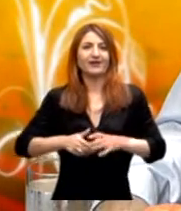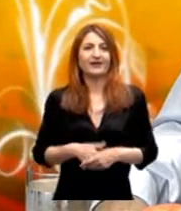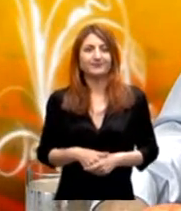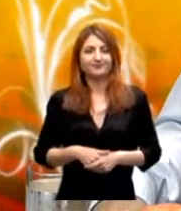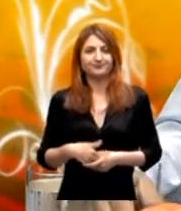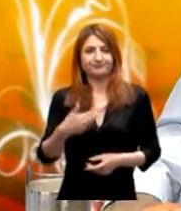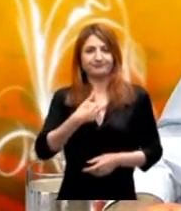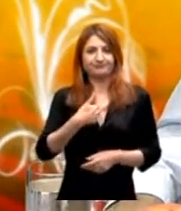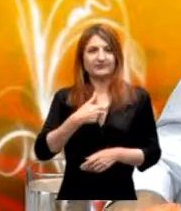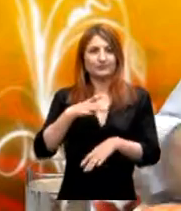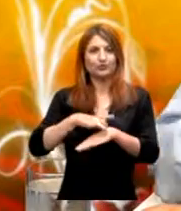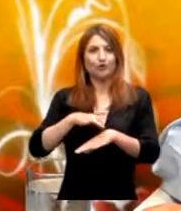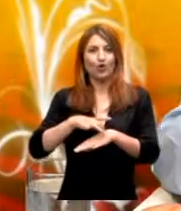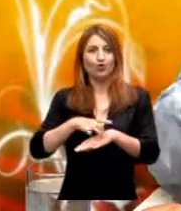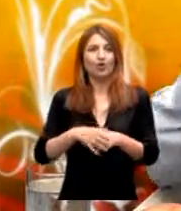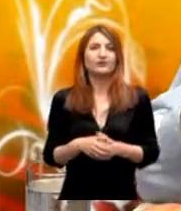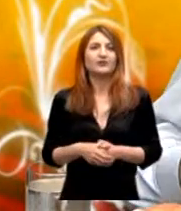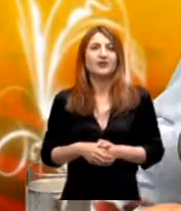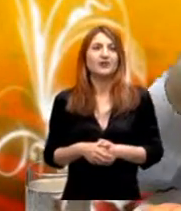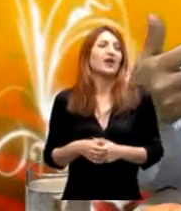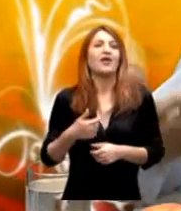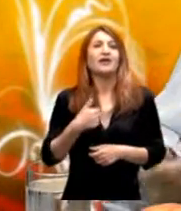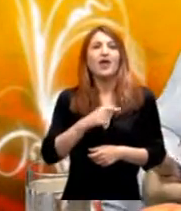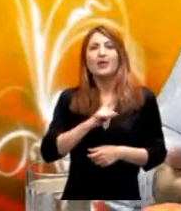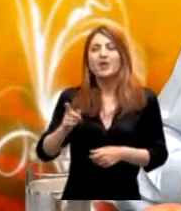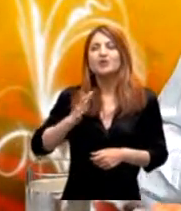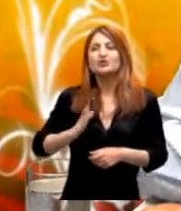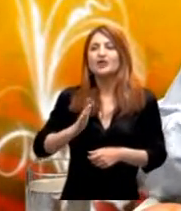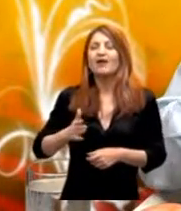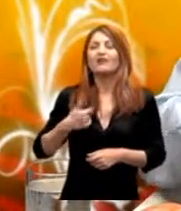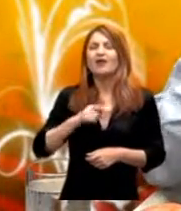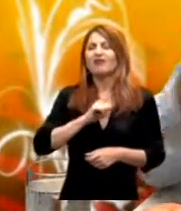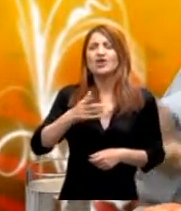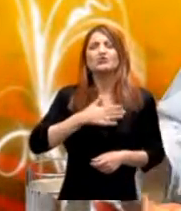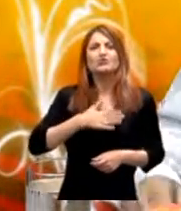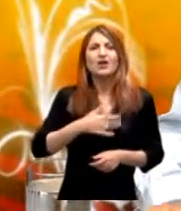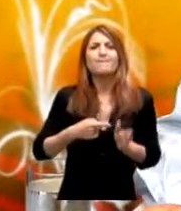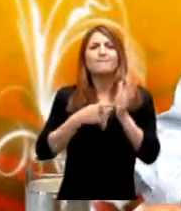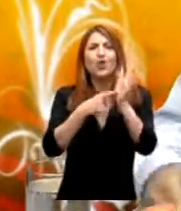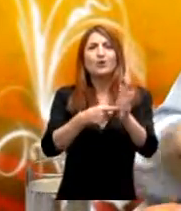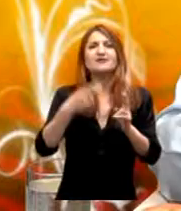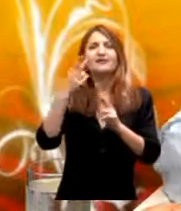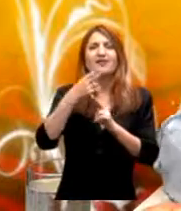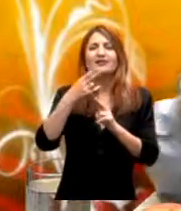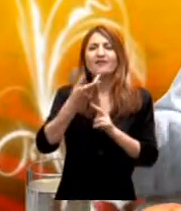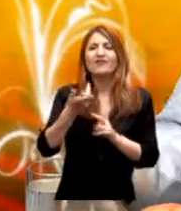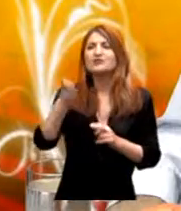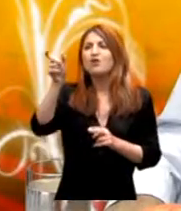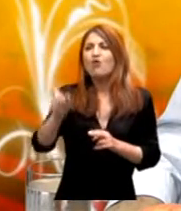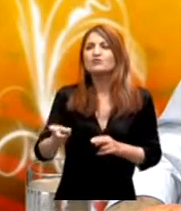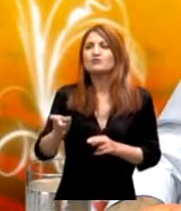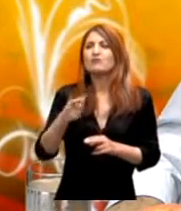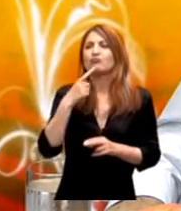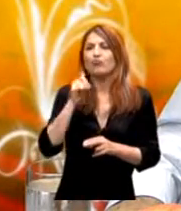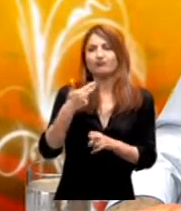kao doktor nisam sklon svoga pacijenta pokazati na televiziji. Mislim da je odnos između